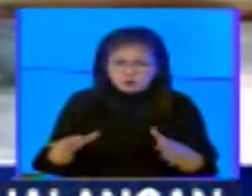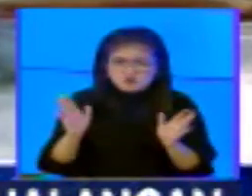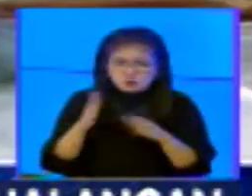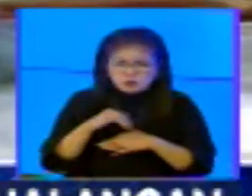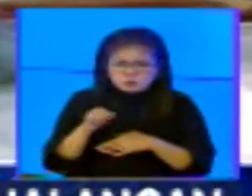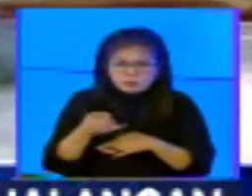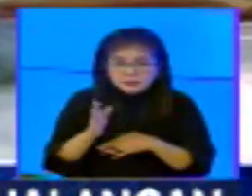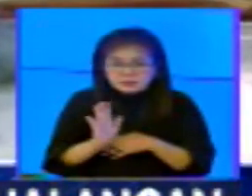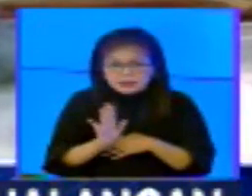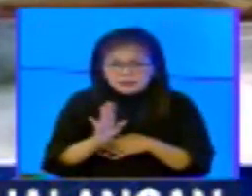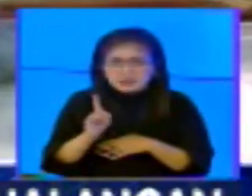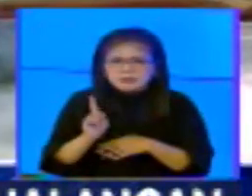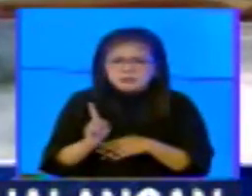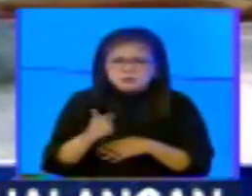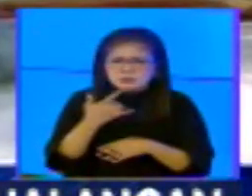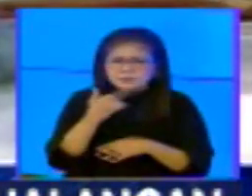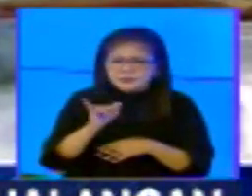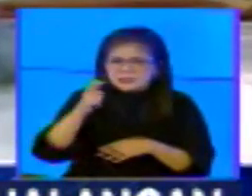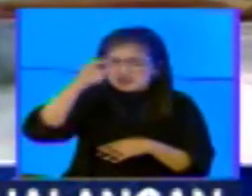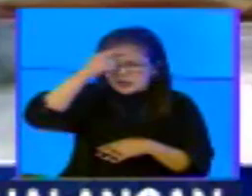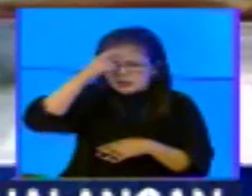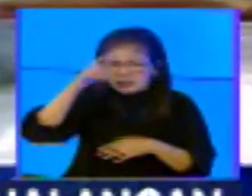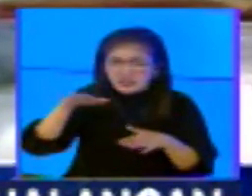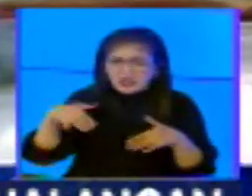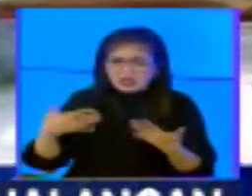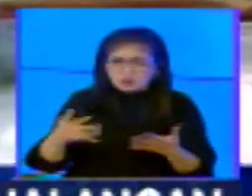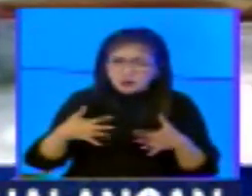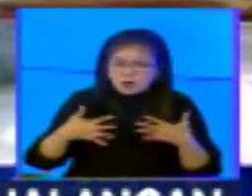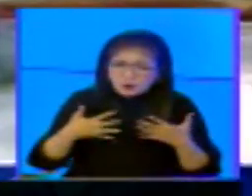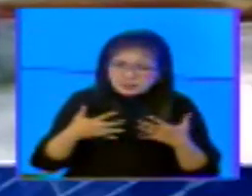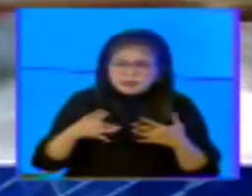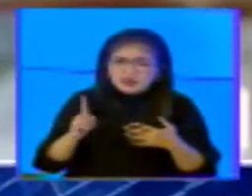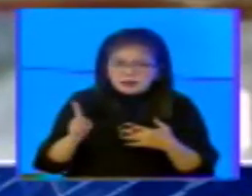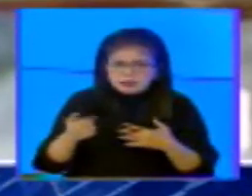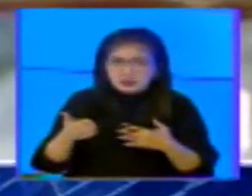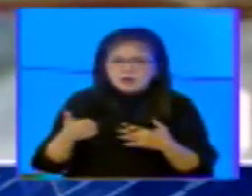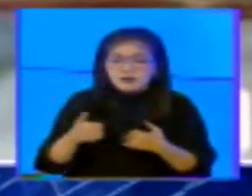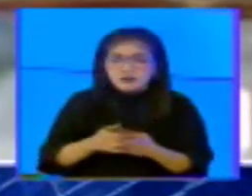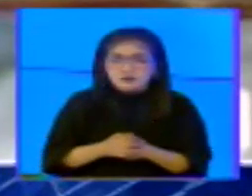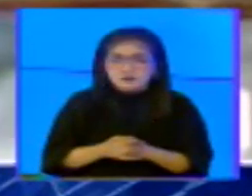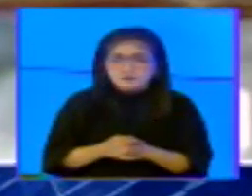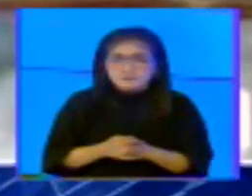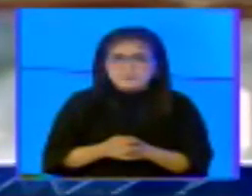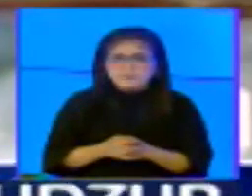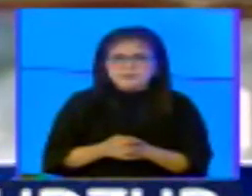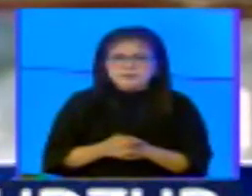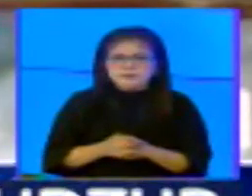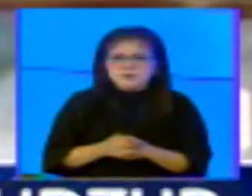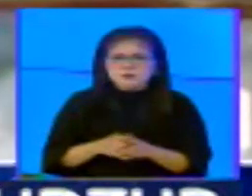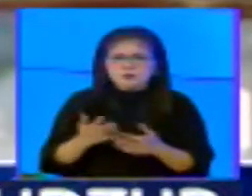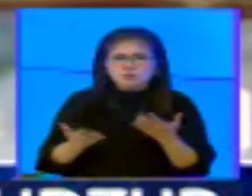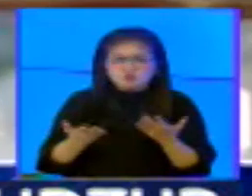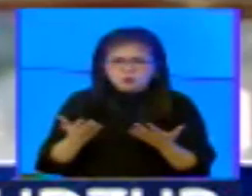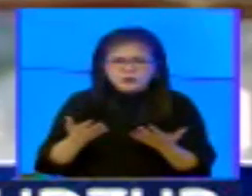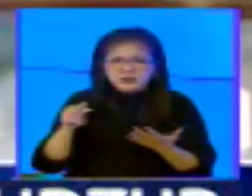itu sakit atau ada kekhawatiran sakit, kekhawatiran menularkan